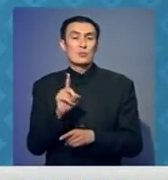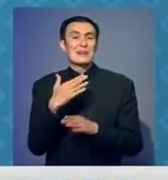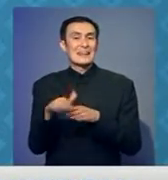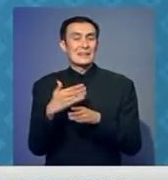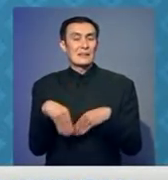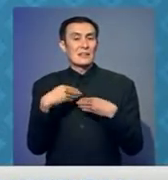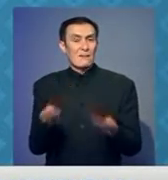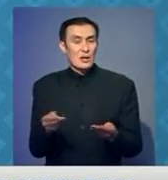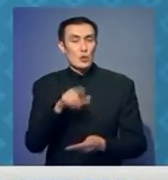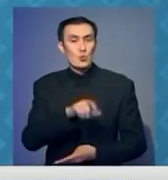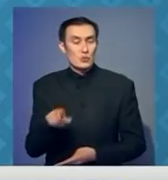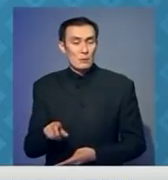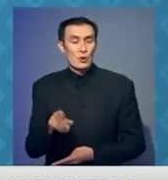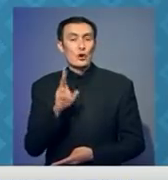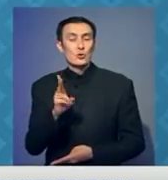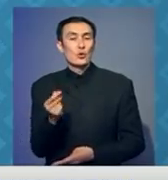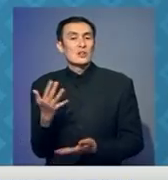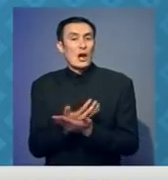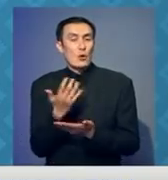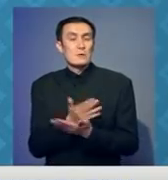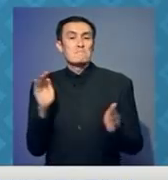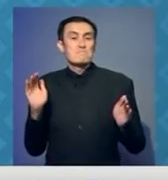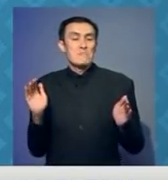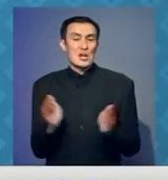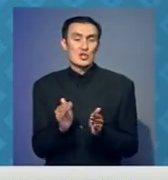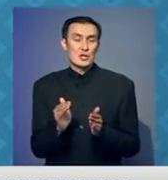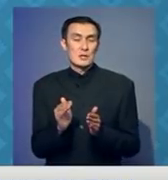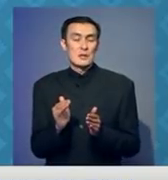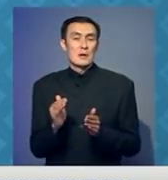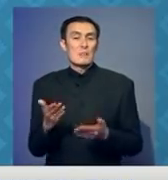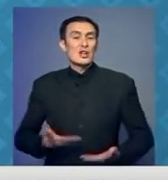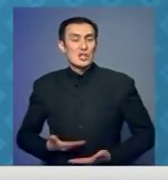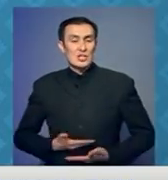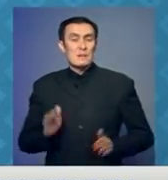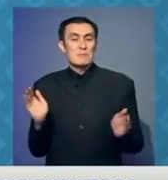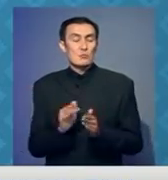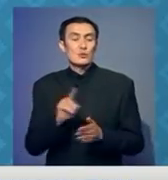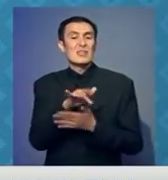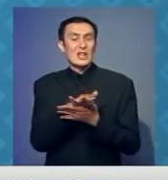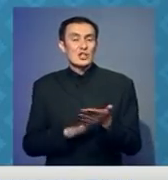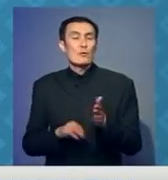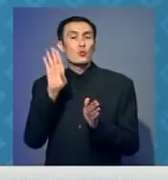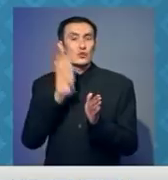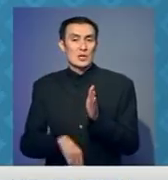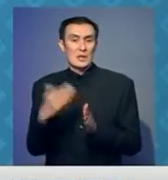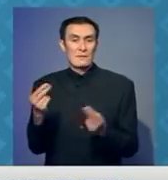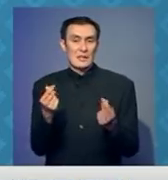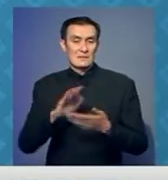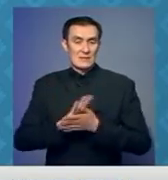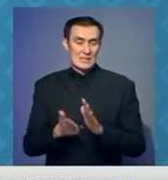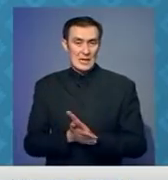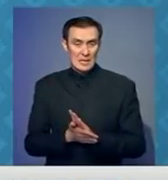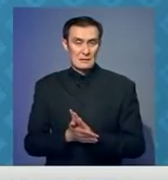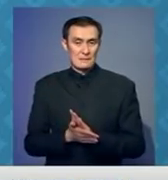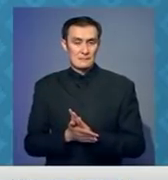займов гражданам с доходом ниже прожиточного минимума во избежание дальнейшего ухудшения их финансового